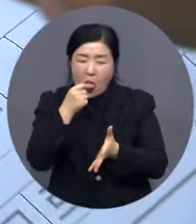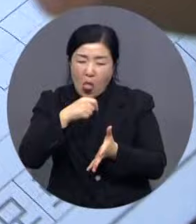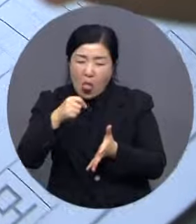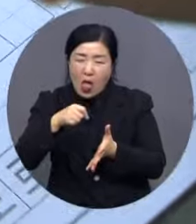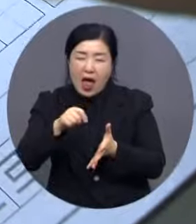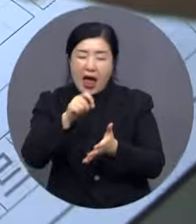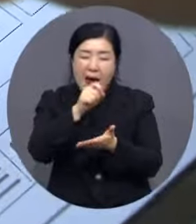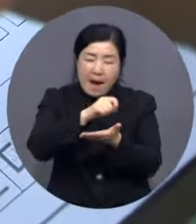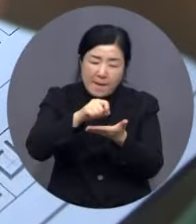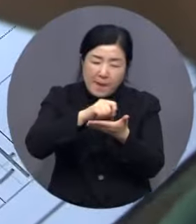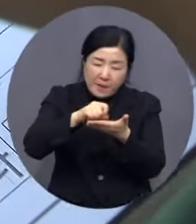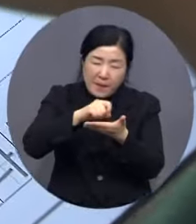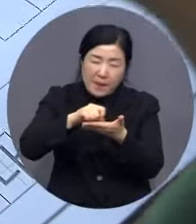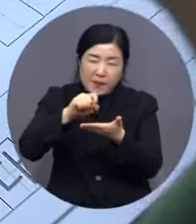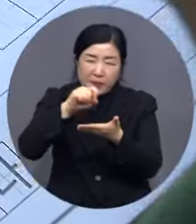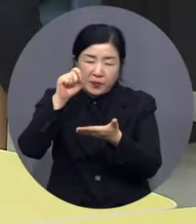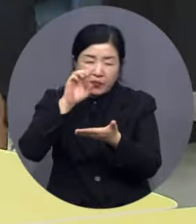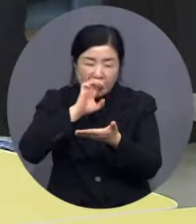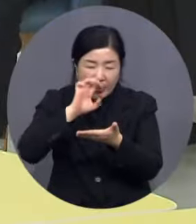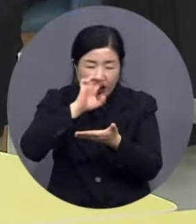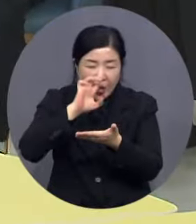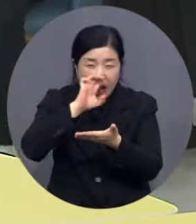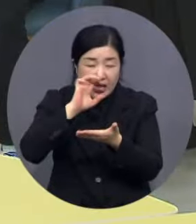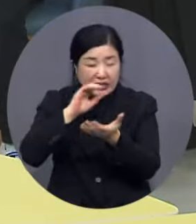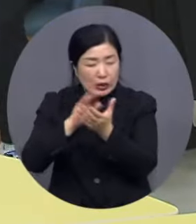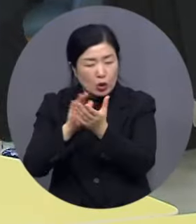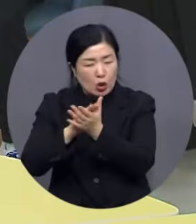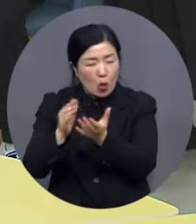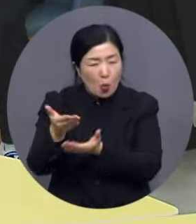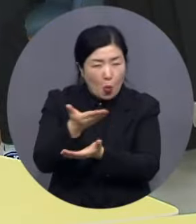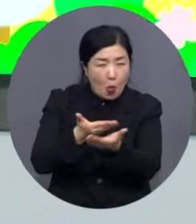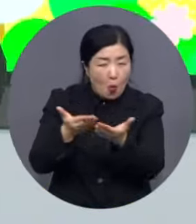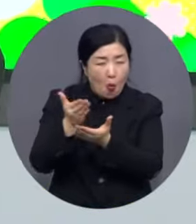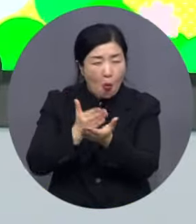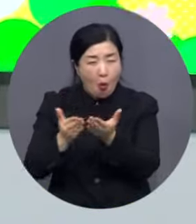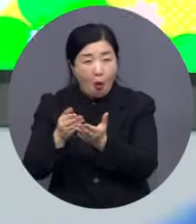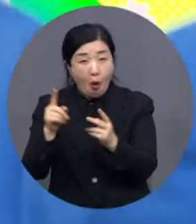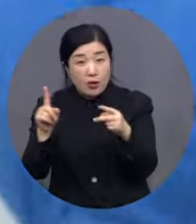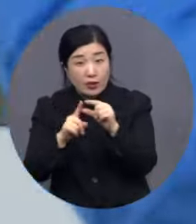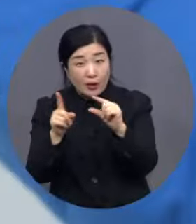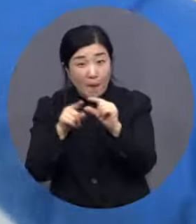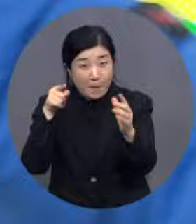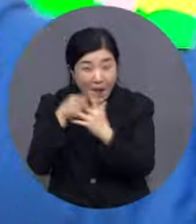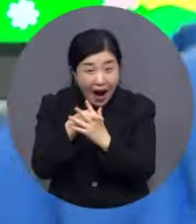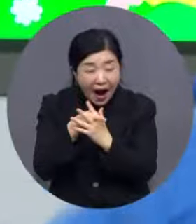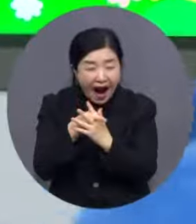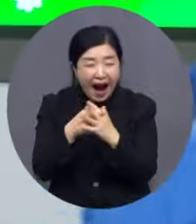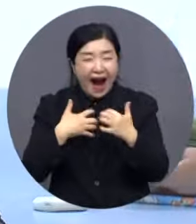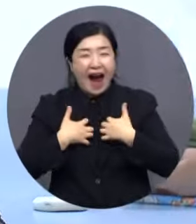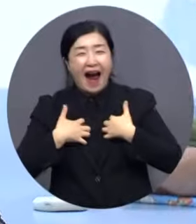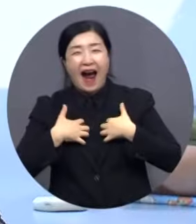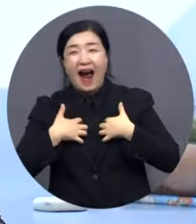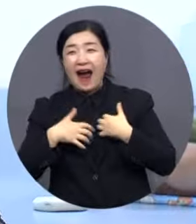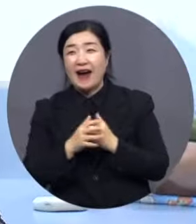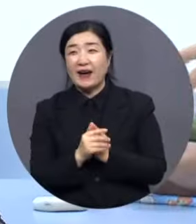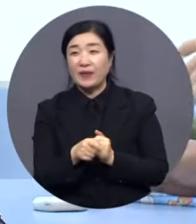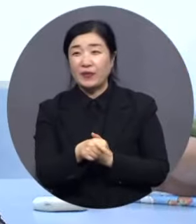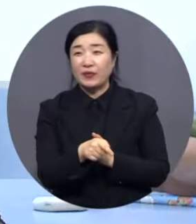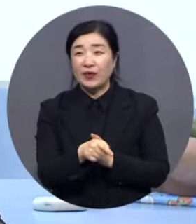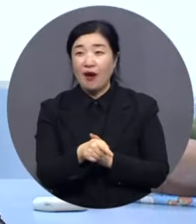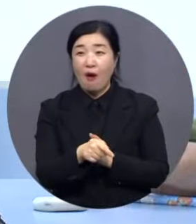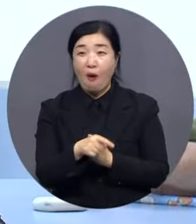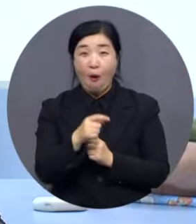한 글자 한글을 쓰고 친구들 설명을 들으며 단어를 맞추는 게임도 합니다. 새로운 단어